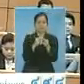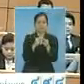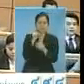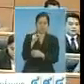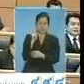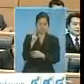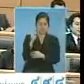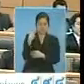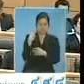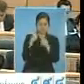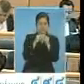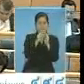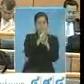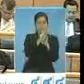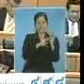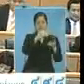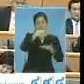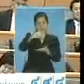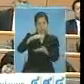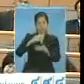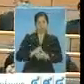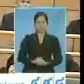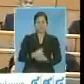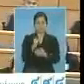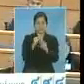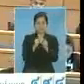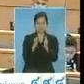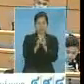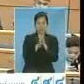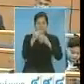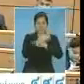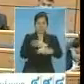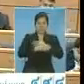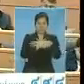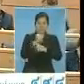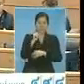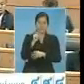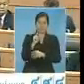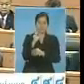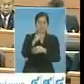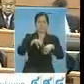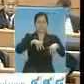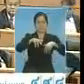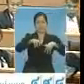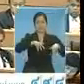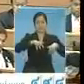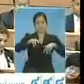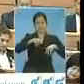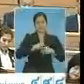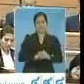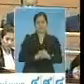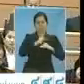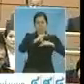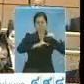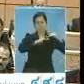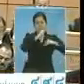การขนส่งรวมถึงการเดินทางของพี่น้องประชาชนที่ต้องการความสะดวกและรวดเร็วมากขึ้น การพัฒนาด่านเ